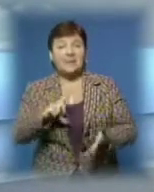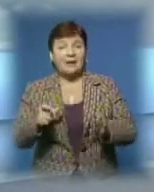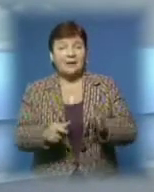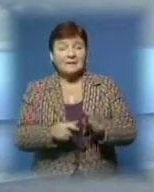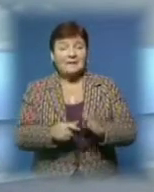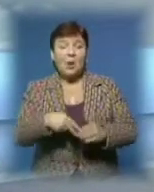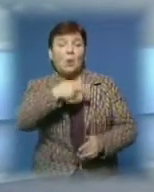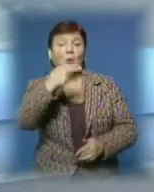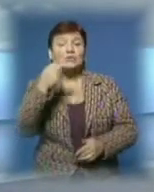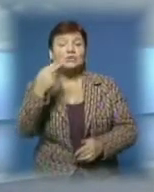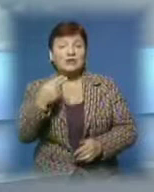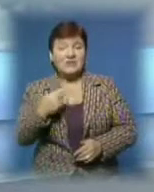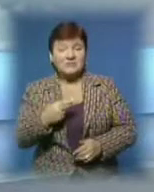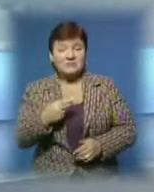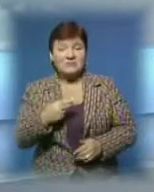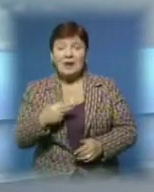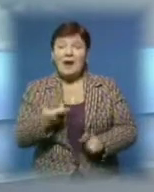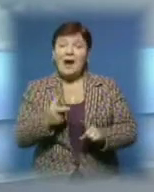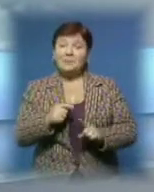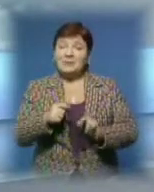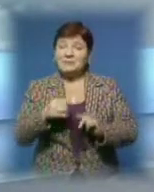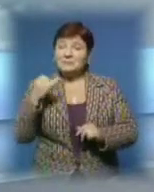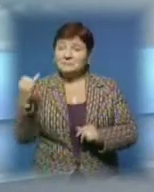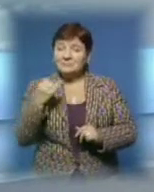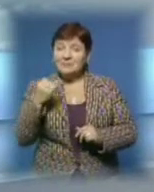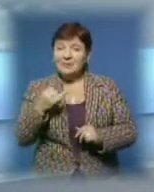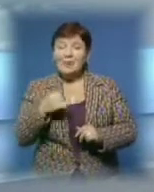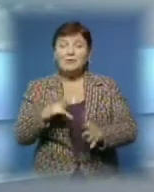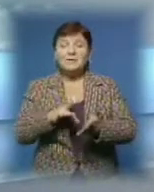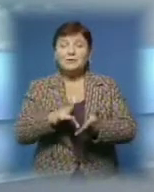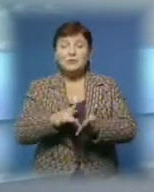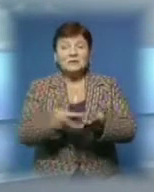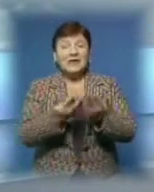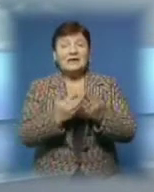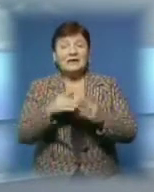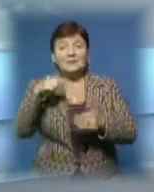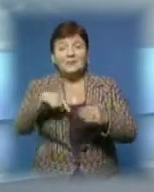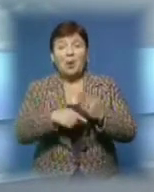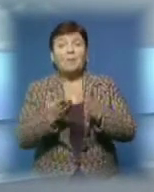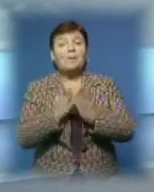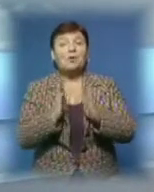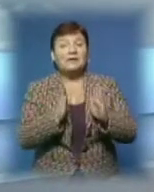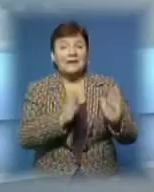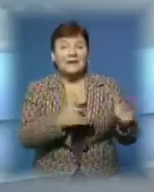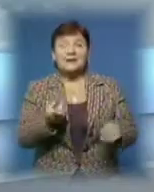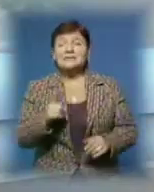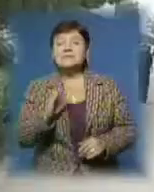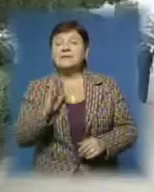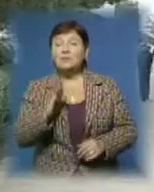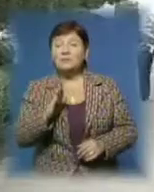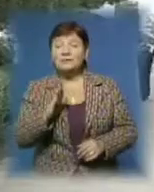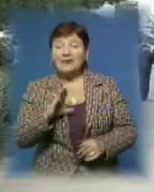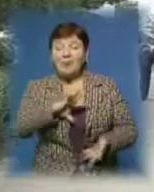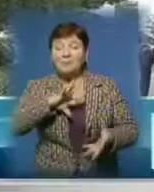художні експозиції. А для найбільш допитливих організують пізнавальну екскурсію книгосховищами бібліотеки. Затим буде підбито